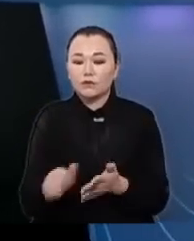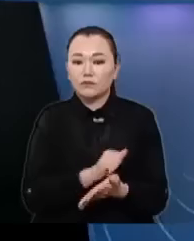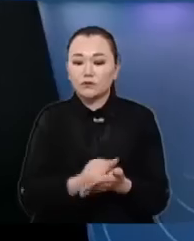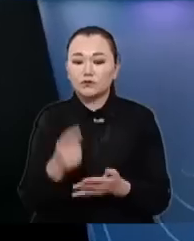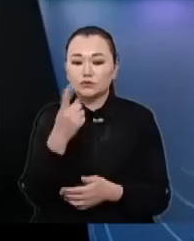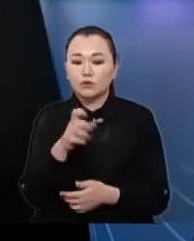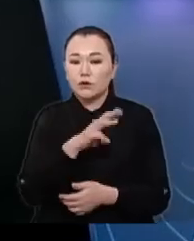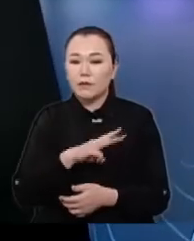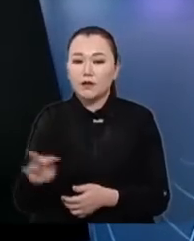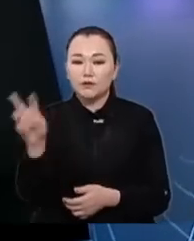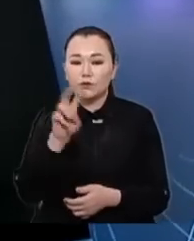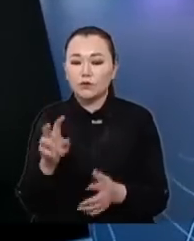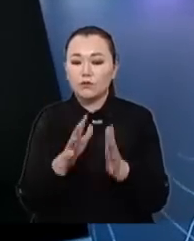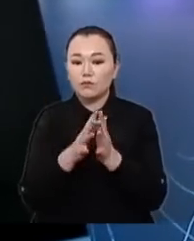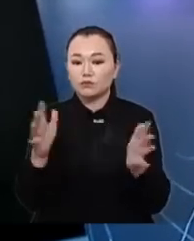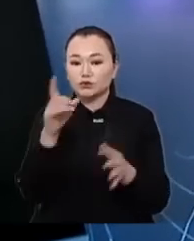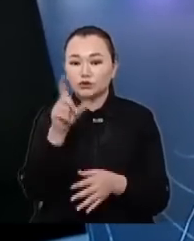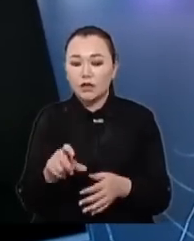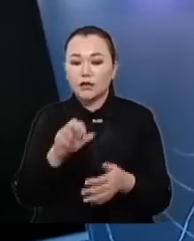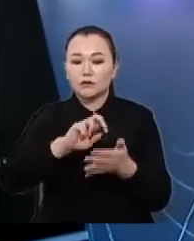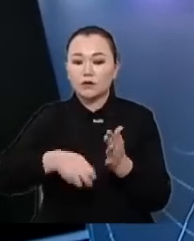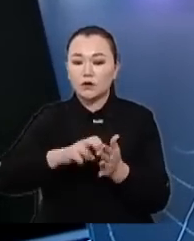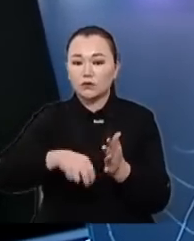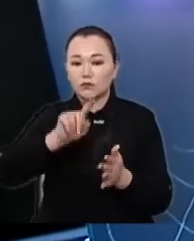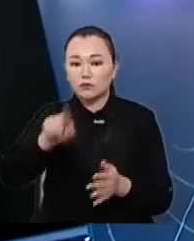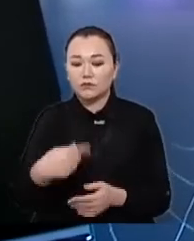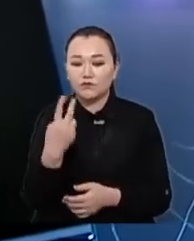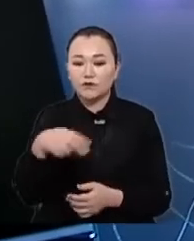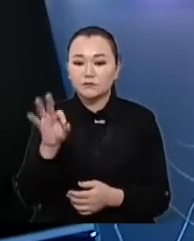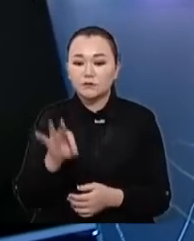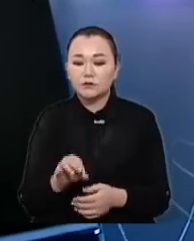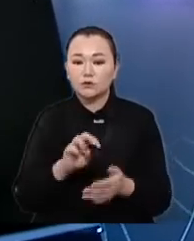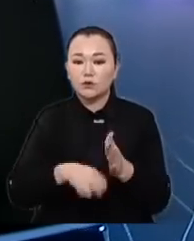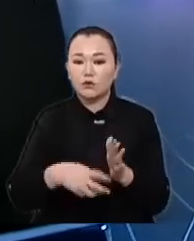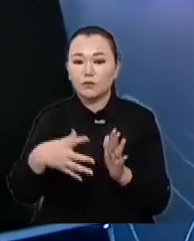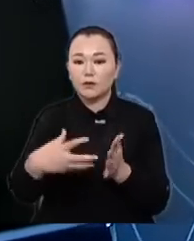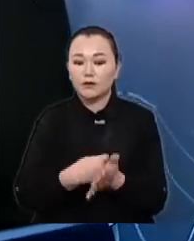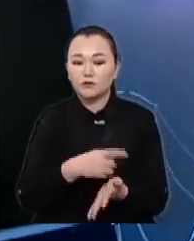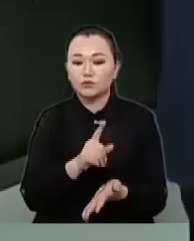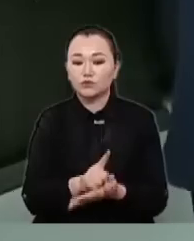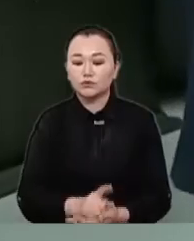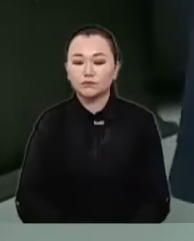100 миллион доллардан асатын тұлғалар қазынаға 20% мөлшерінде салық төлеуі тиіс.